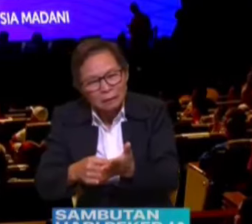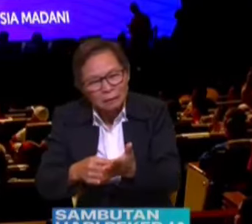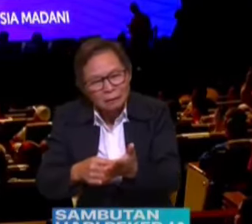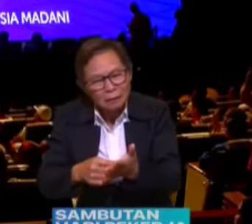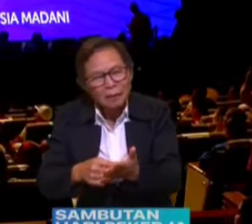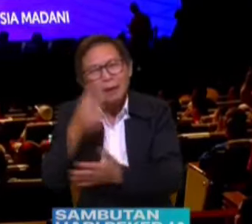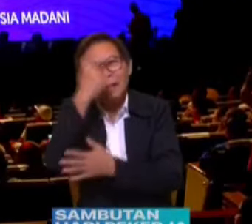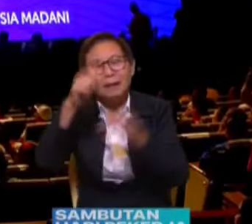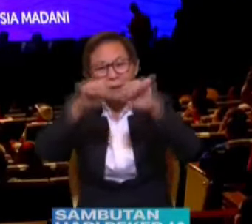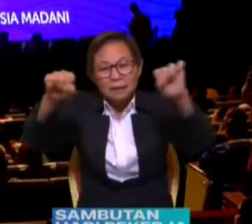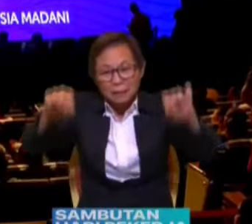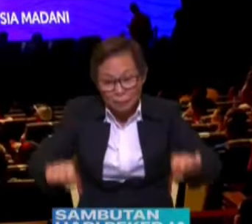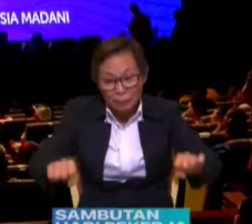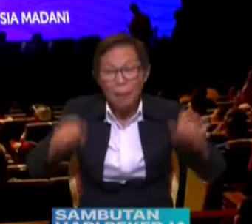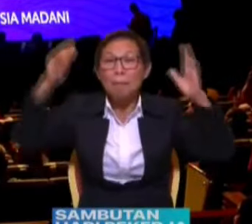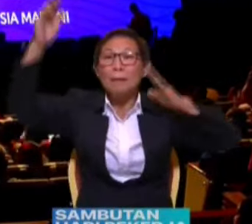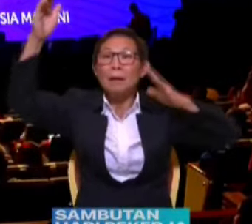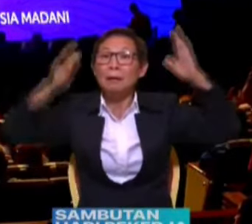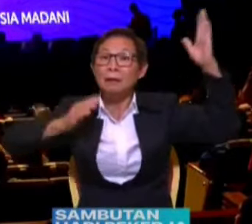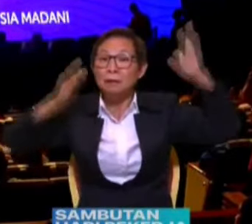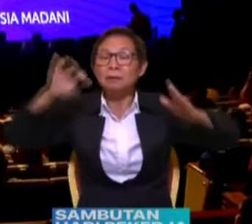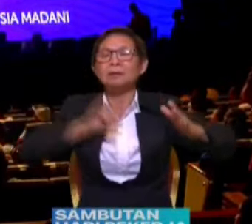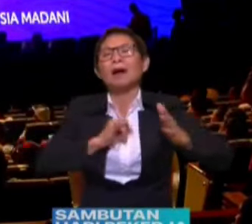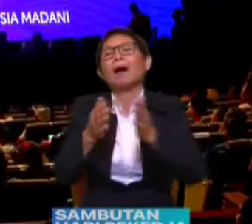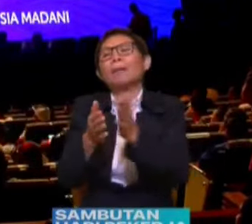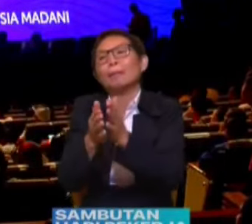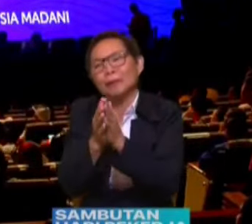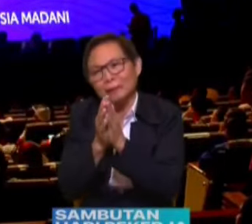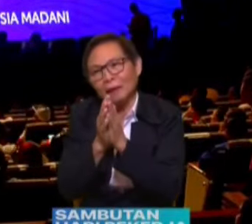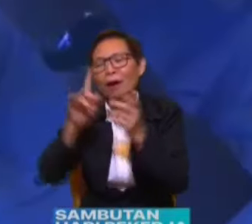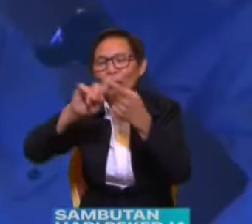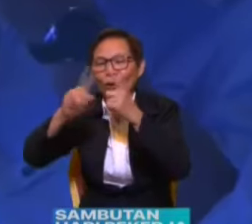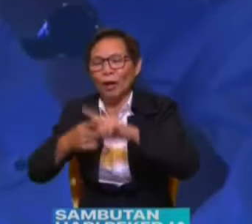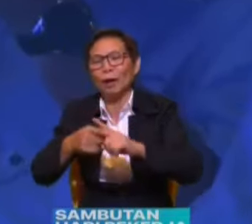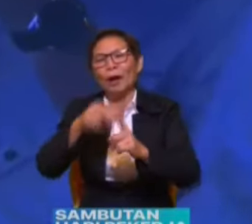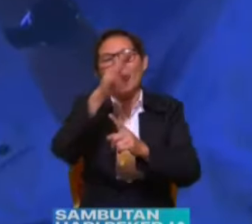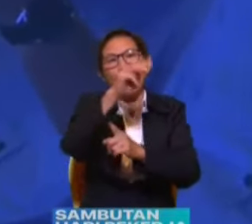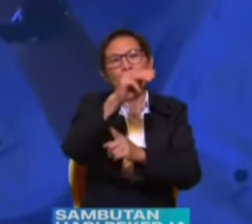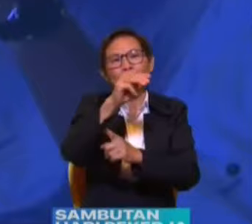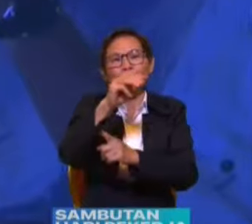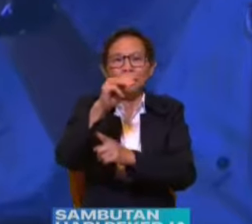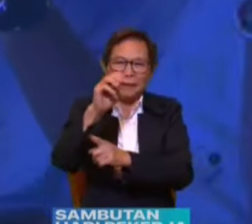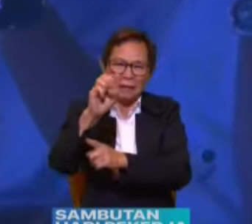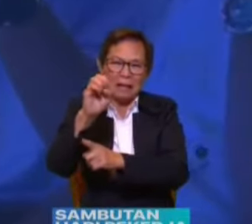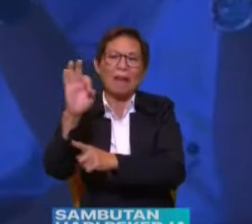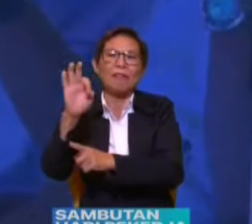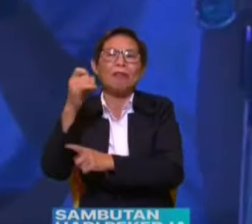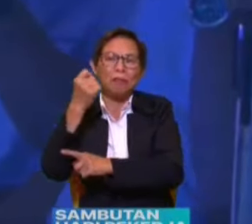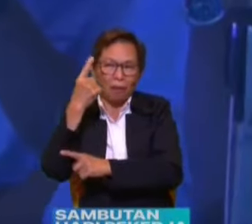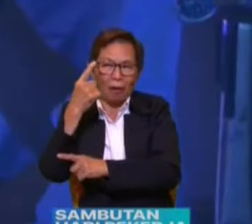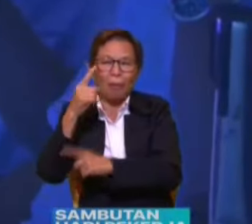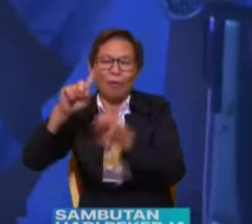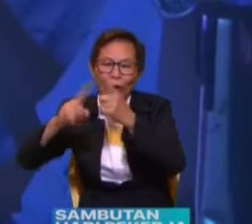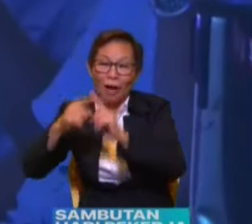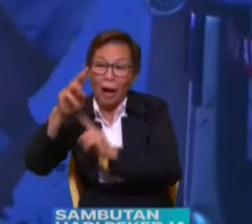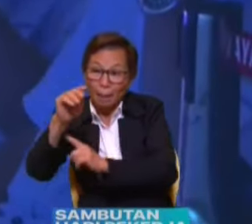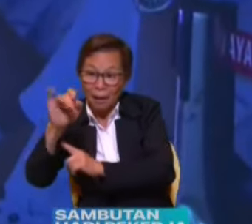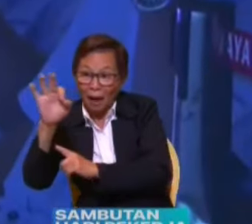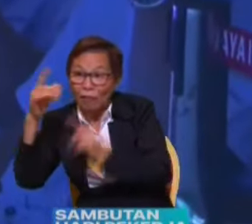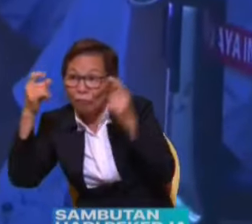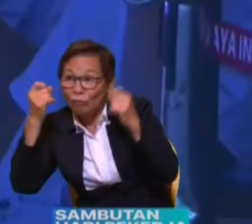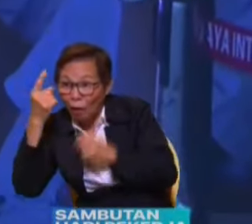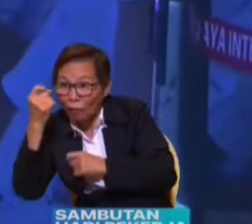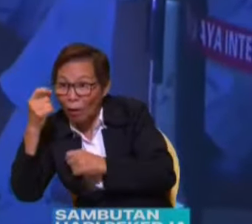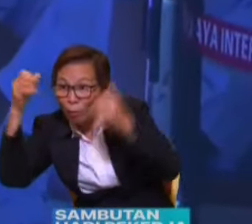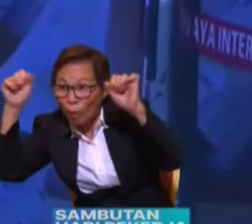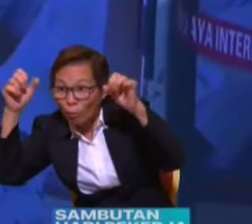Kerana sistem di negara kita, ini saya minta rakan-rakan dalam MEF faham. Ya, bahawa